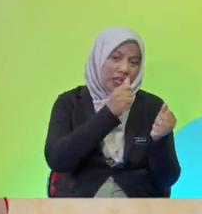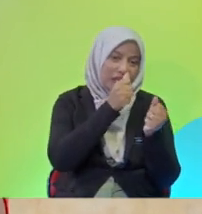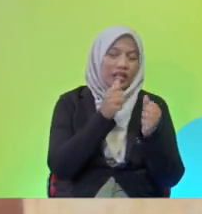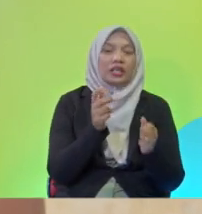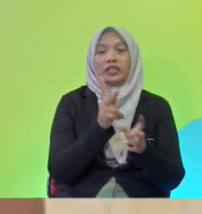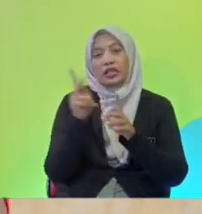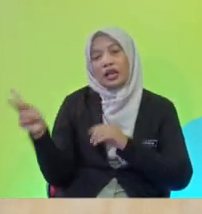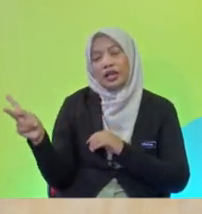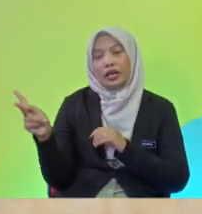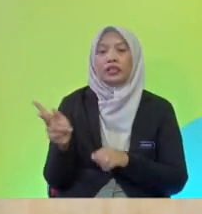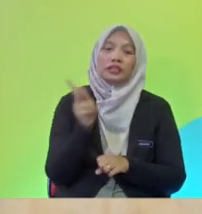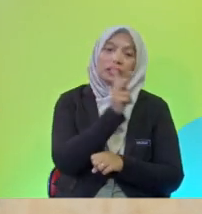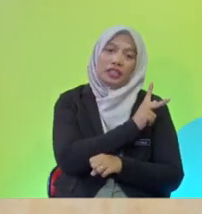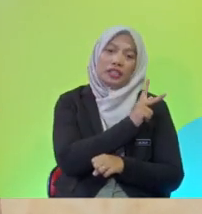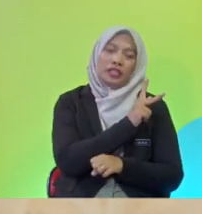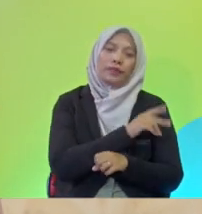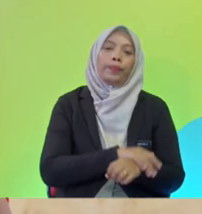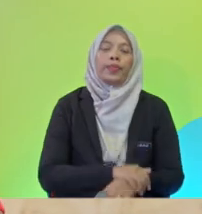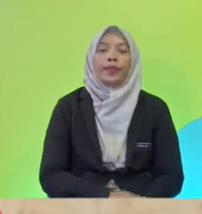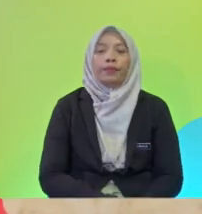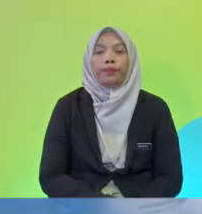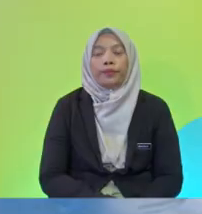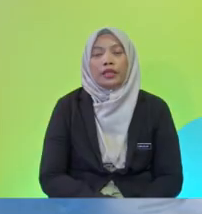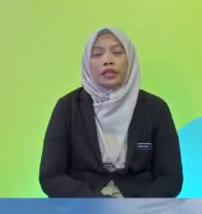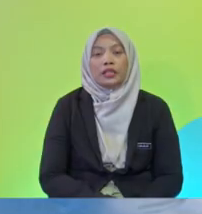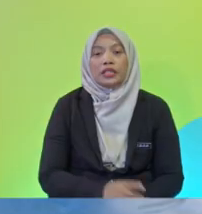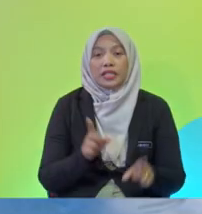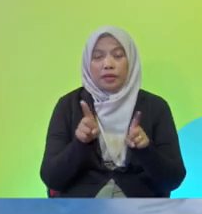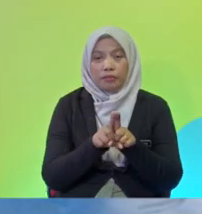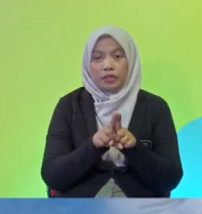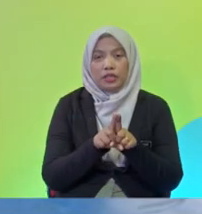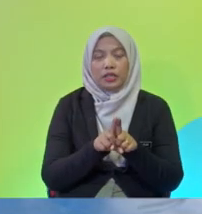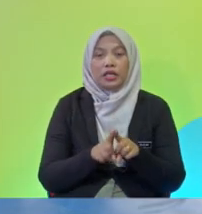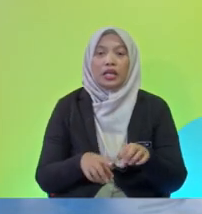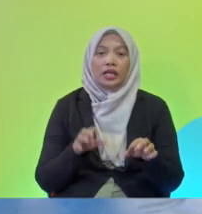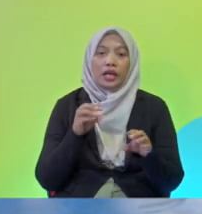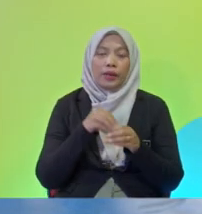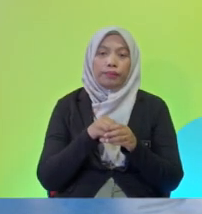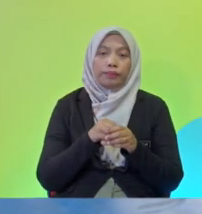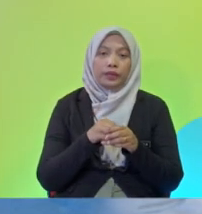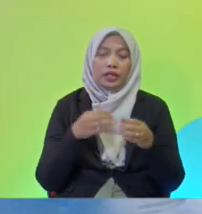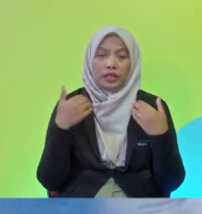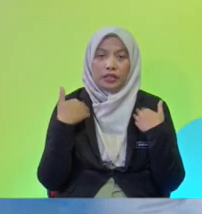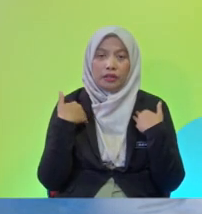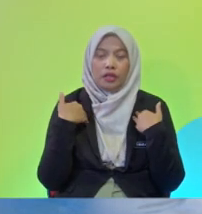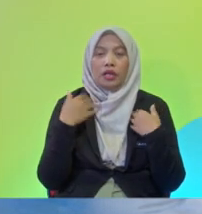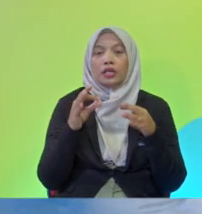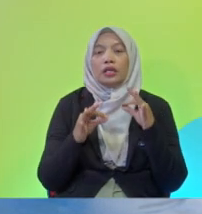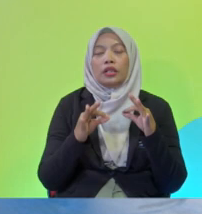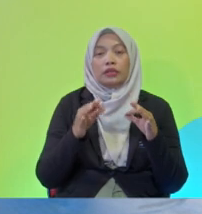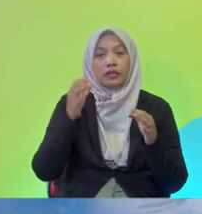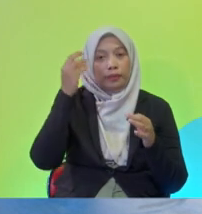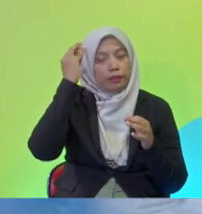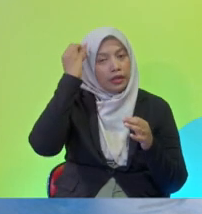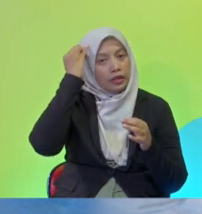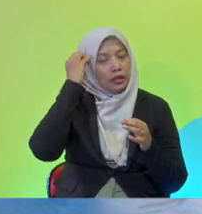Kejap dia ke kanan, kejap dia ke kiri. So dia mengelirukan pihak lawan. Okay. Sama juga kalau nampak satu situasi tadi untuk murid-murid di rumah. Tadi kami nampak tadi